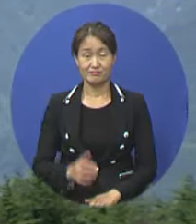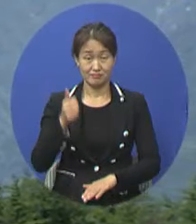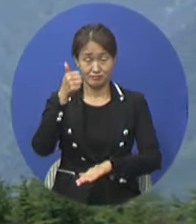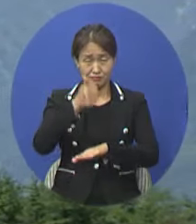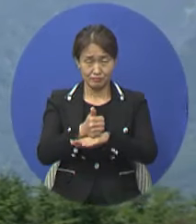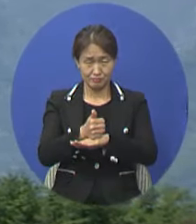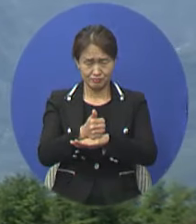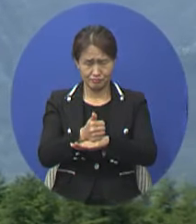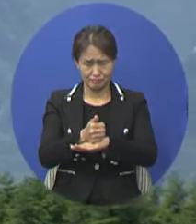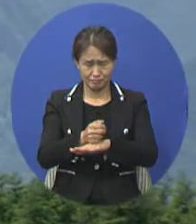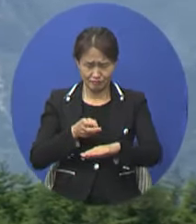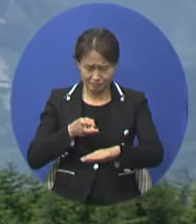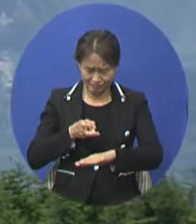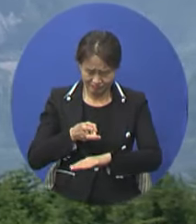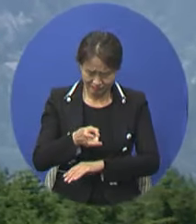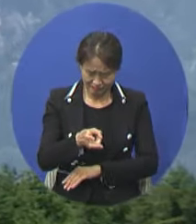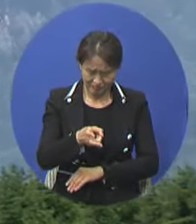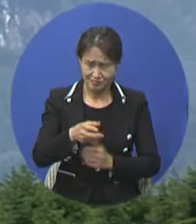마차로